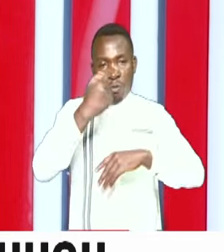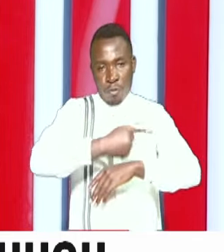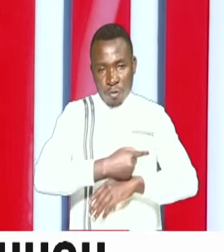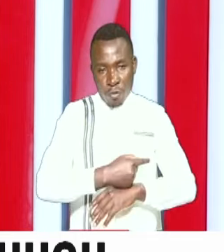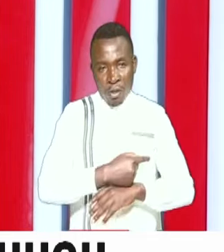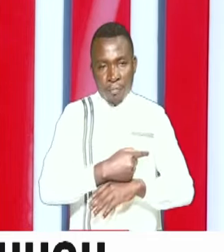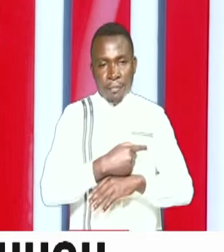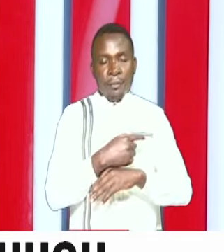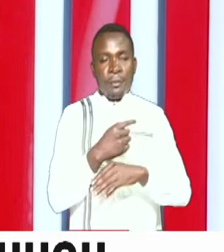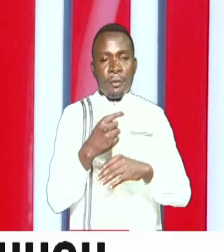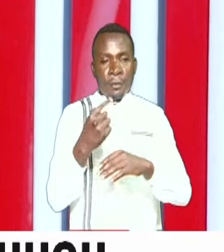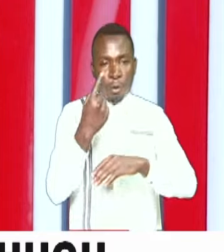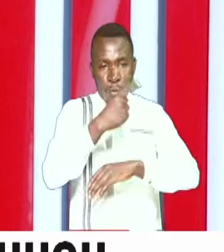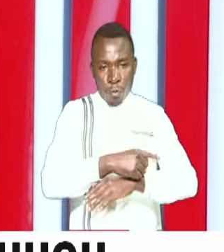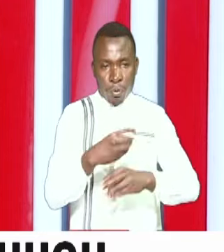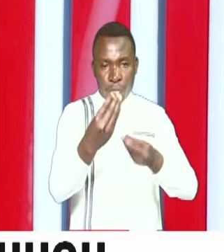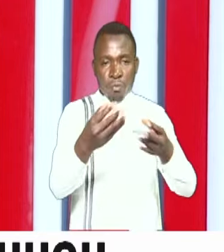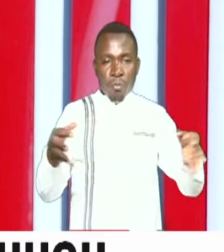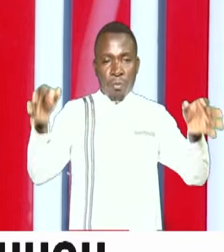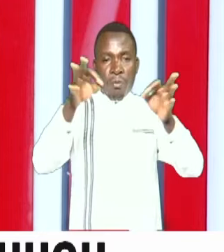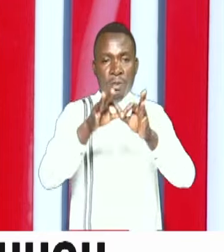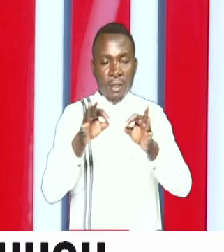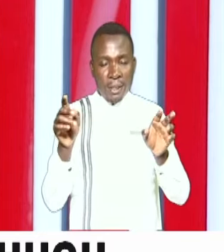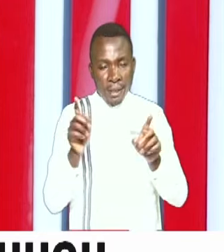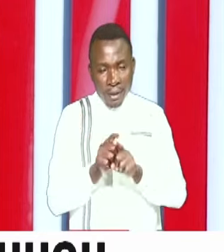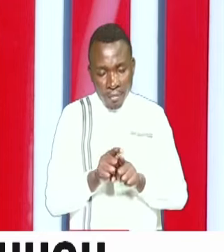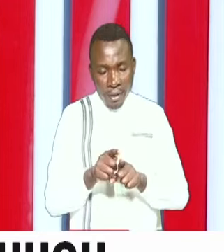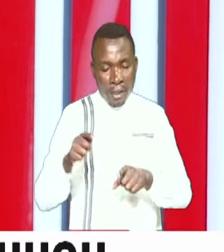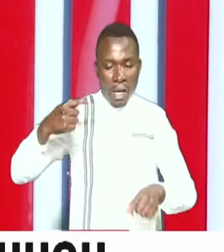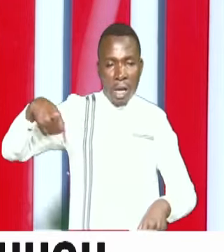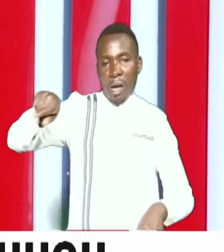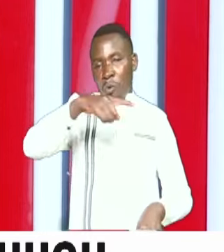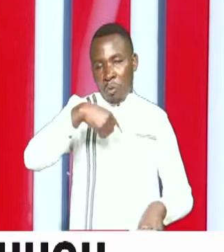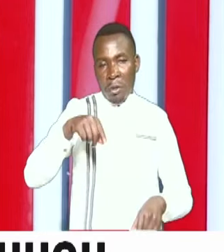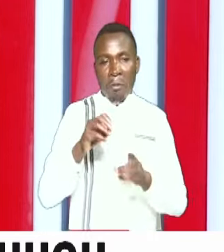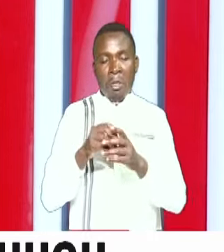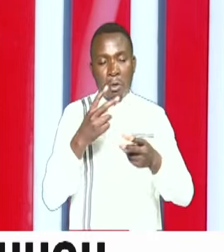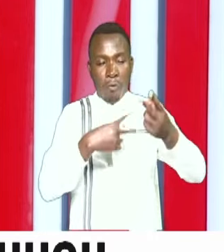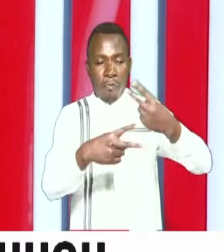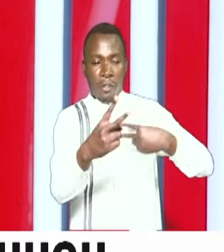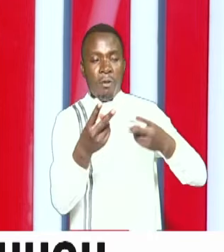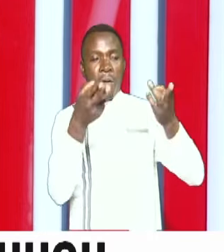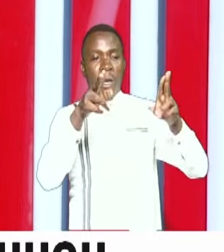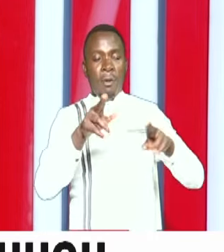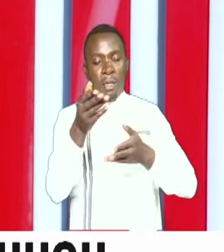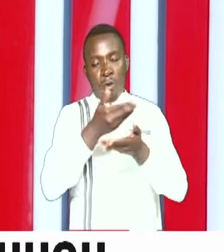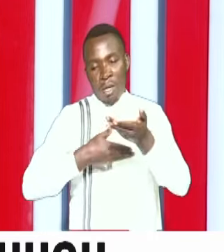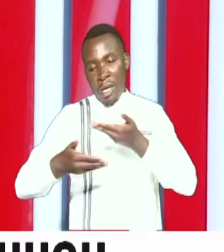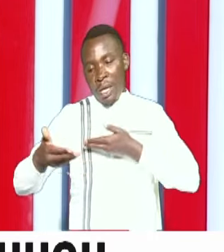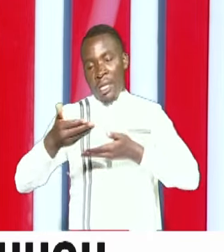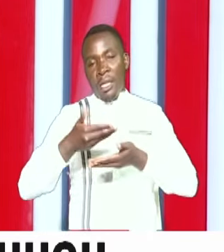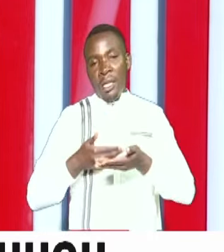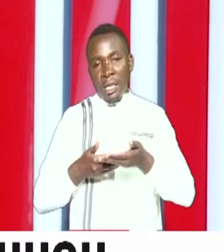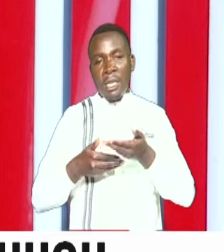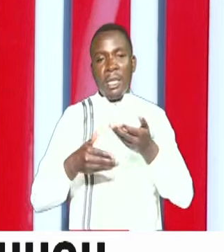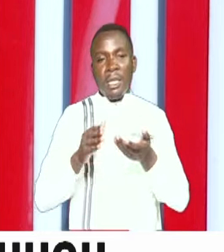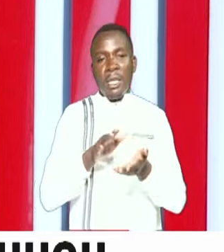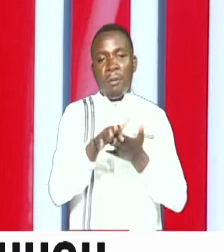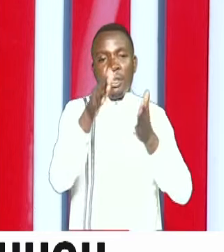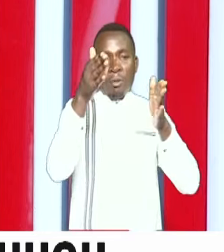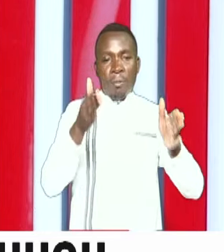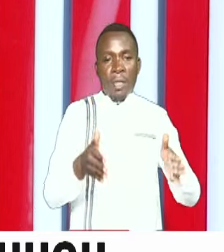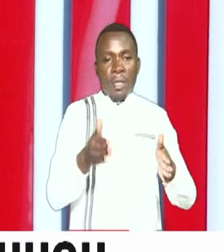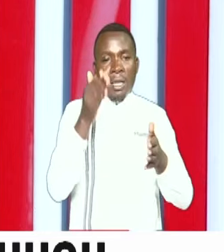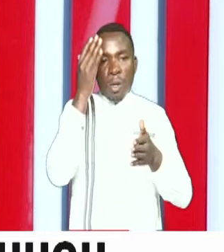munsi tuha gaciro kugira ngo natwe muri iyo ntumbero habeho kuganira n'abashoramari kuko